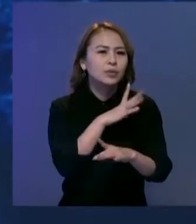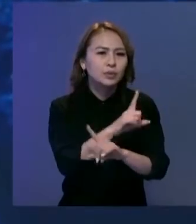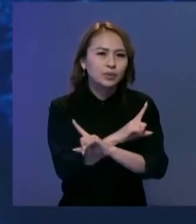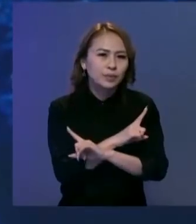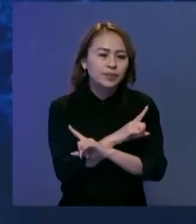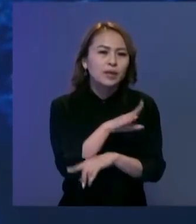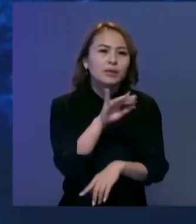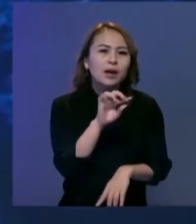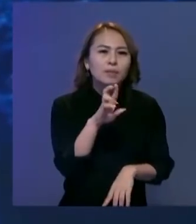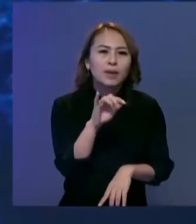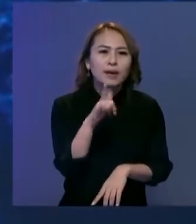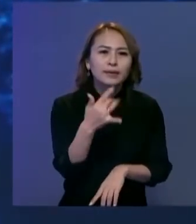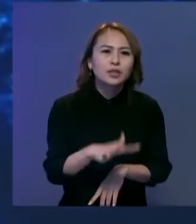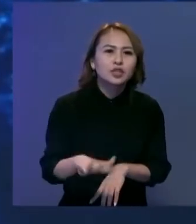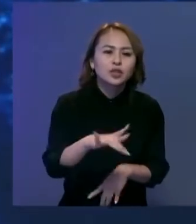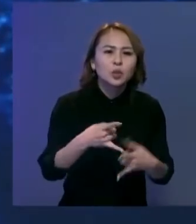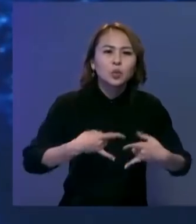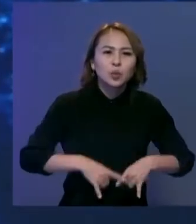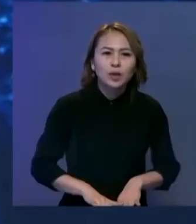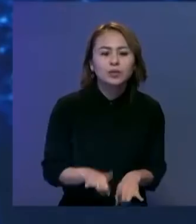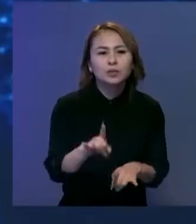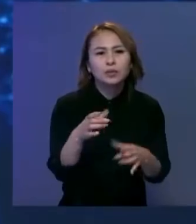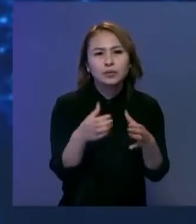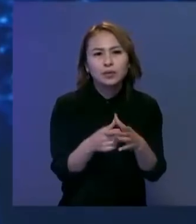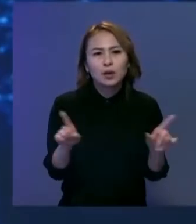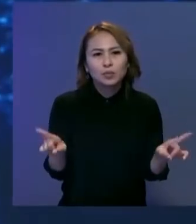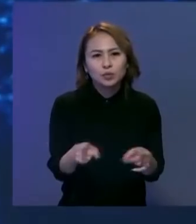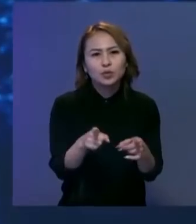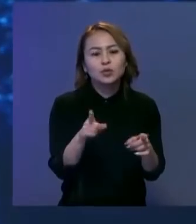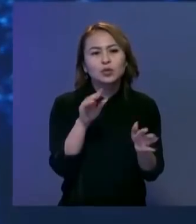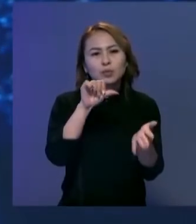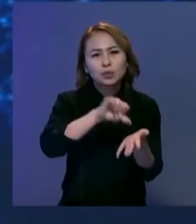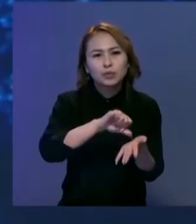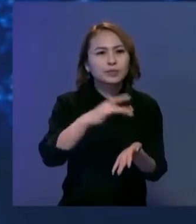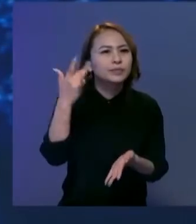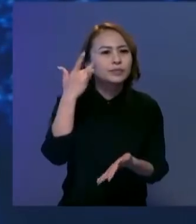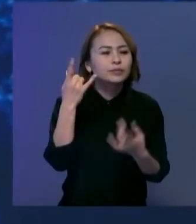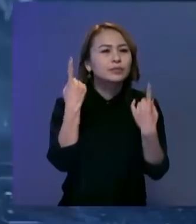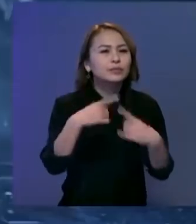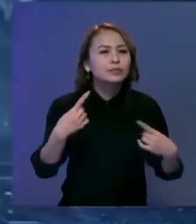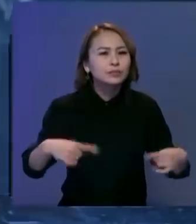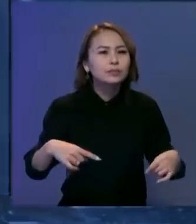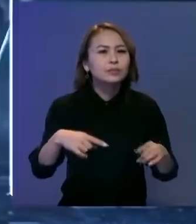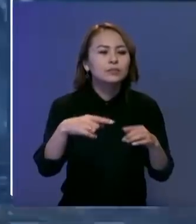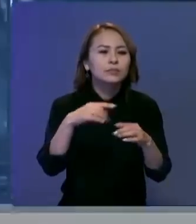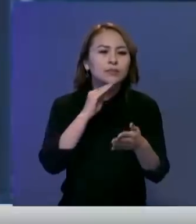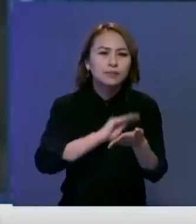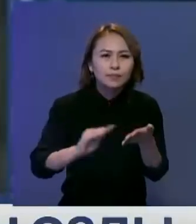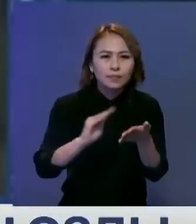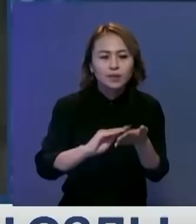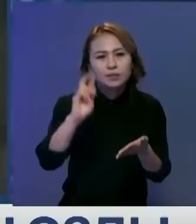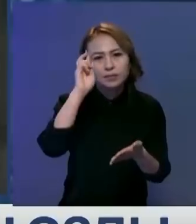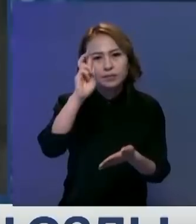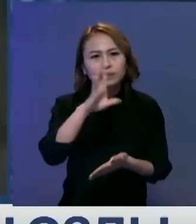өмірден өтті. Тарбағатай жерінде туған шайыр ұлтруқаниятының дамуына сүбелі үлес қосты. Түрлі басылымдарда